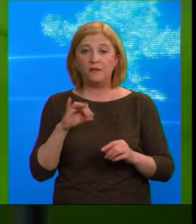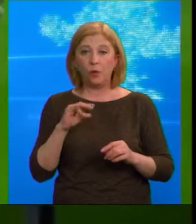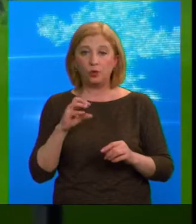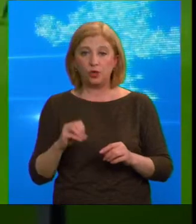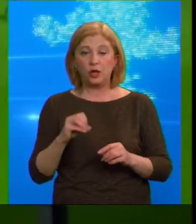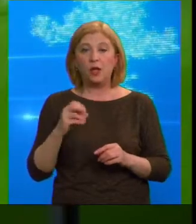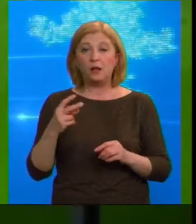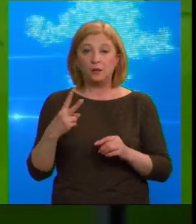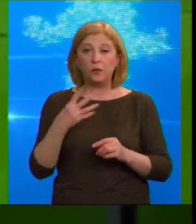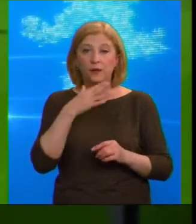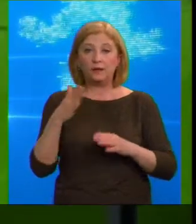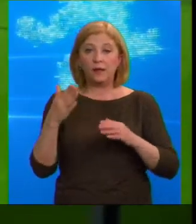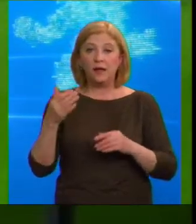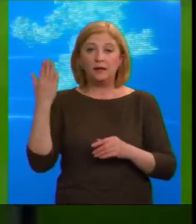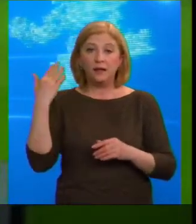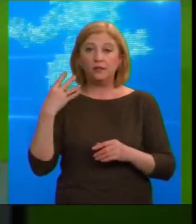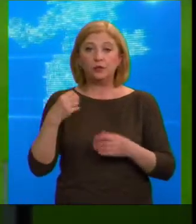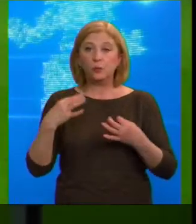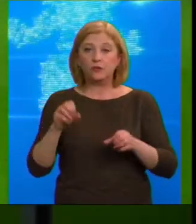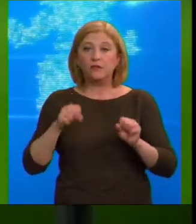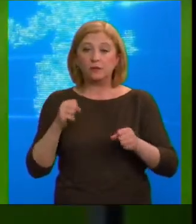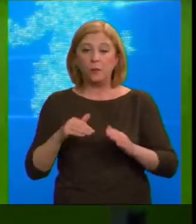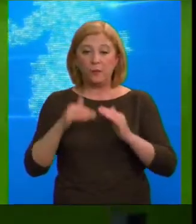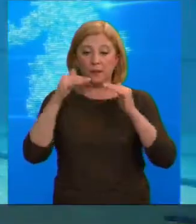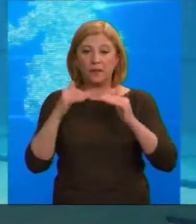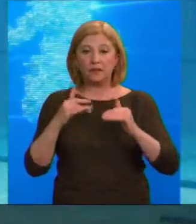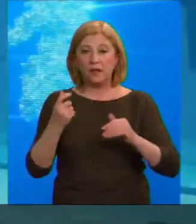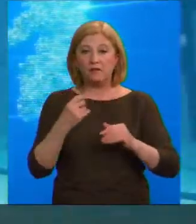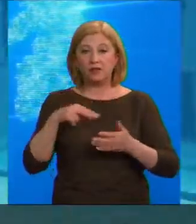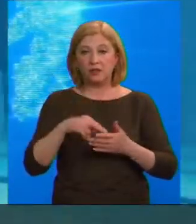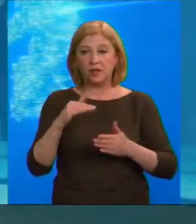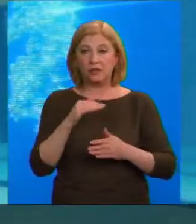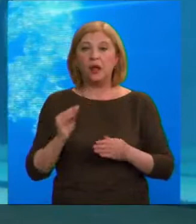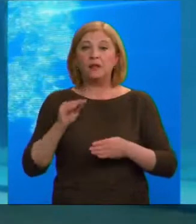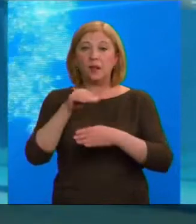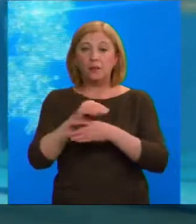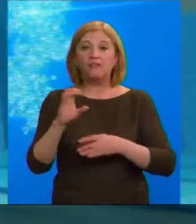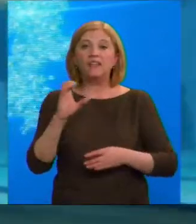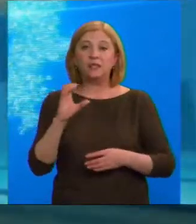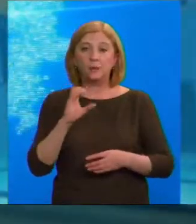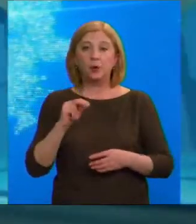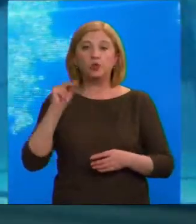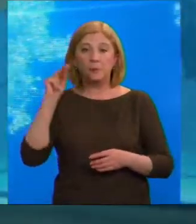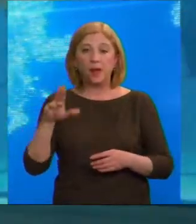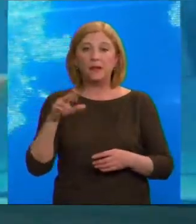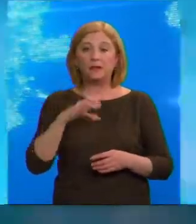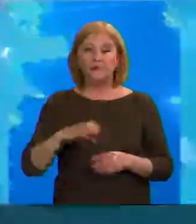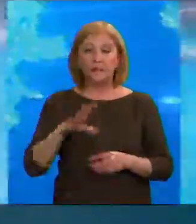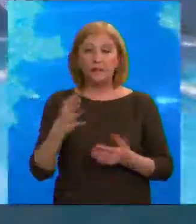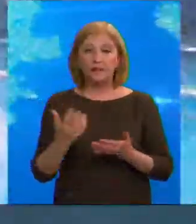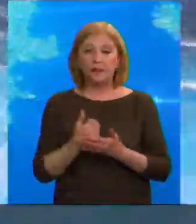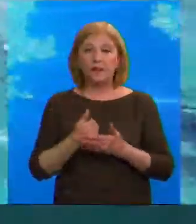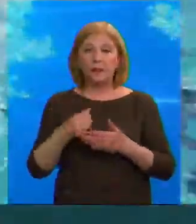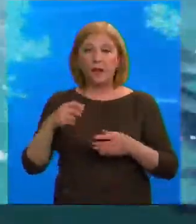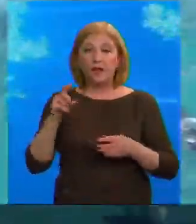достижение 2-летней давности, не упустив возможность подняться в вышестоящий дивизион. Добавлю, что серебро чемпионата страны также досрочно выиграли